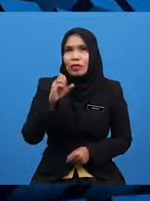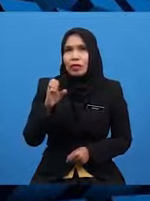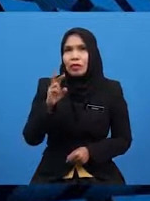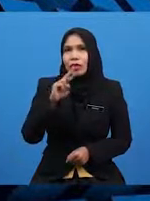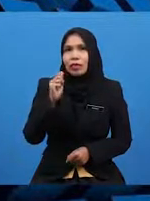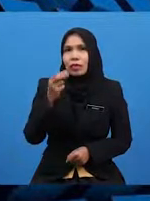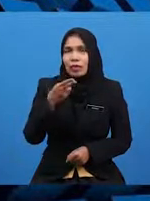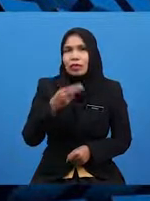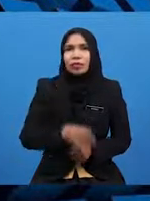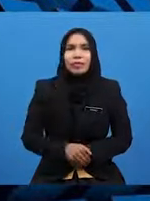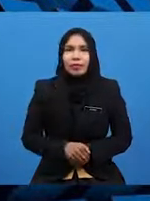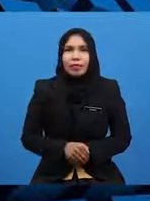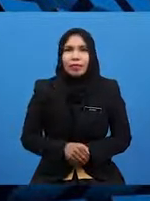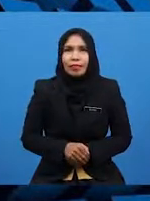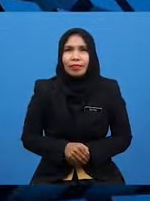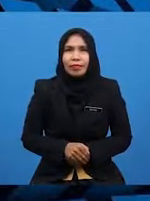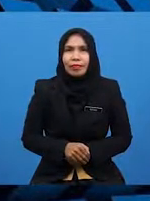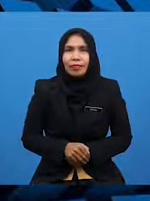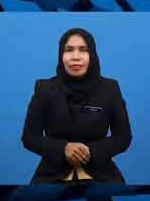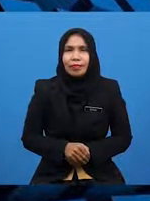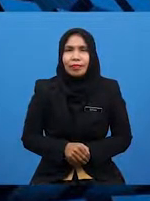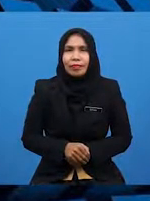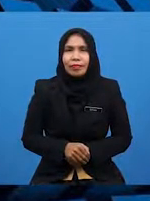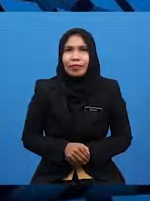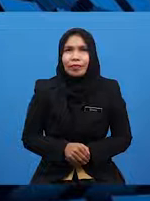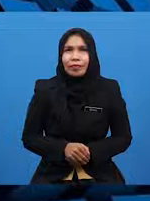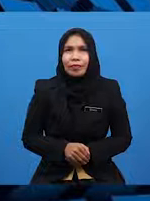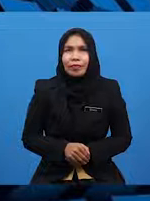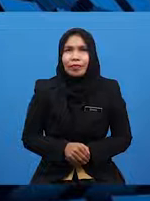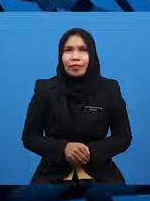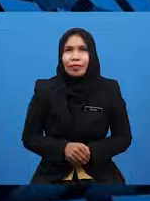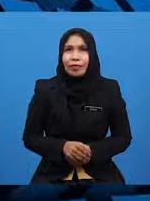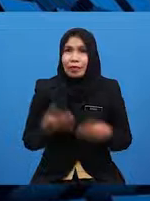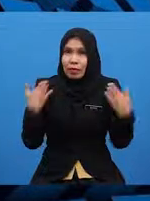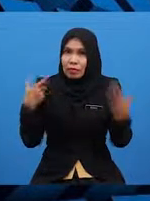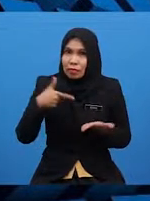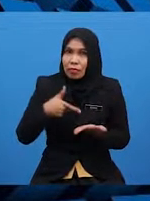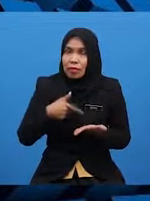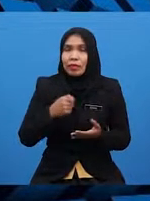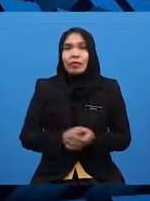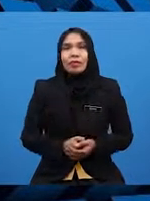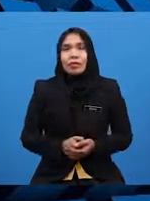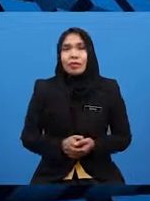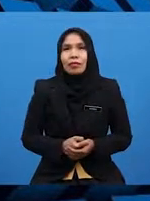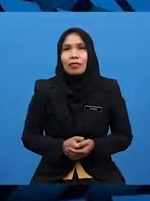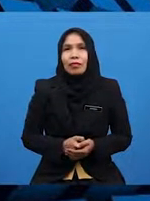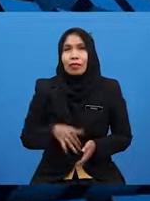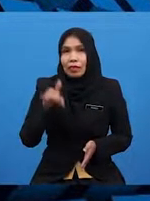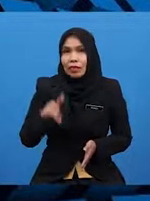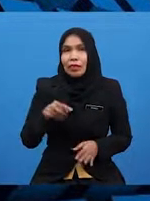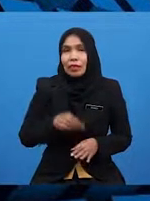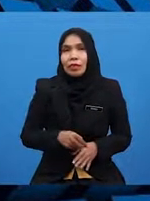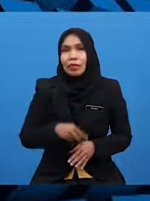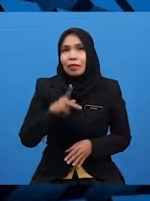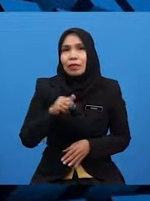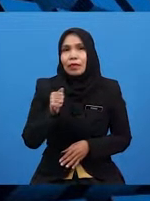Antara karya-karya beliau yang masih dipamerkan dan dipertontonkan secara terbuka iaitu arca